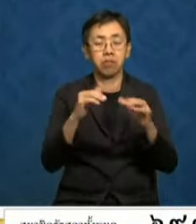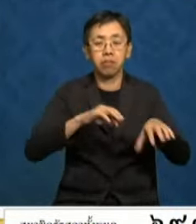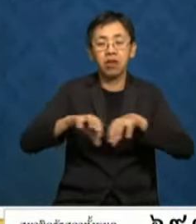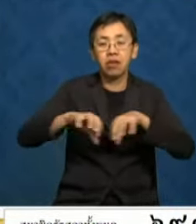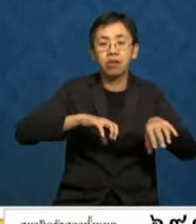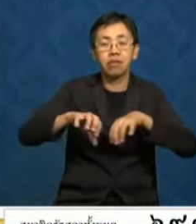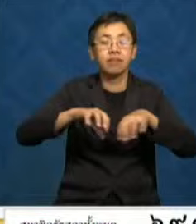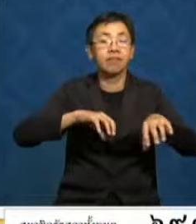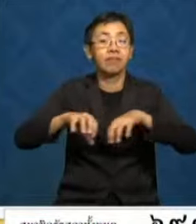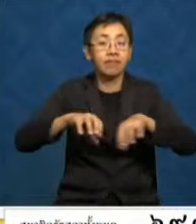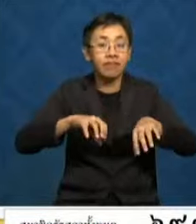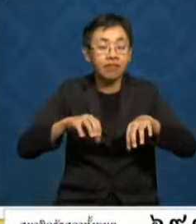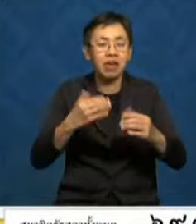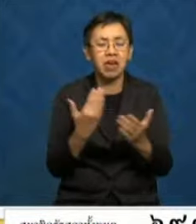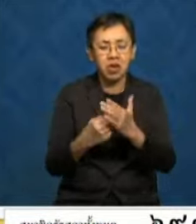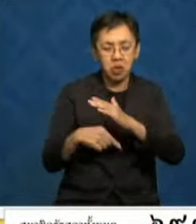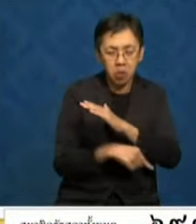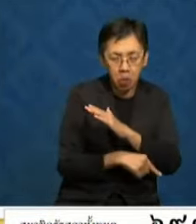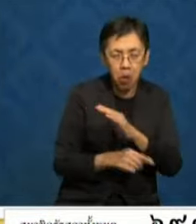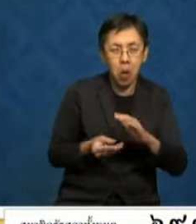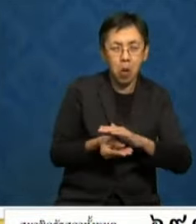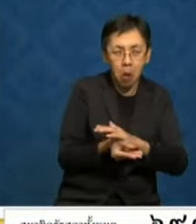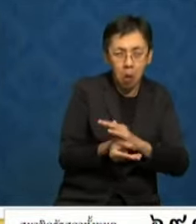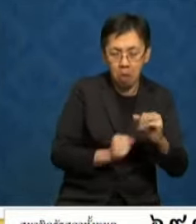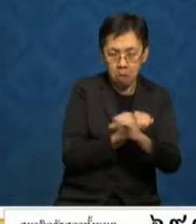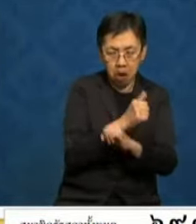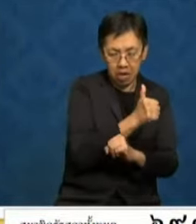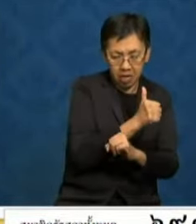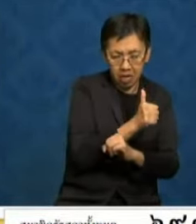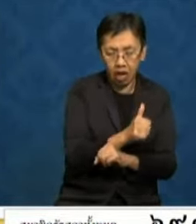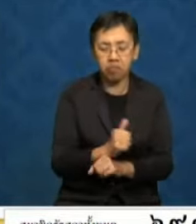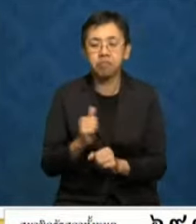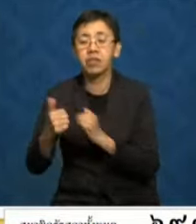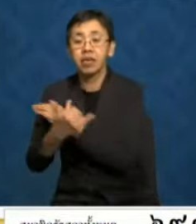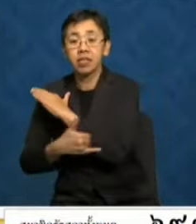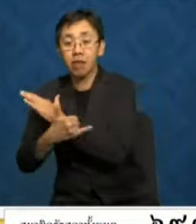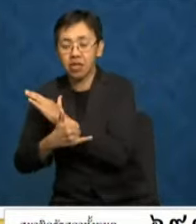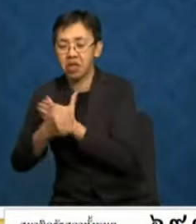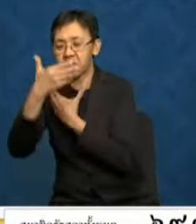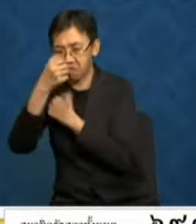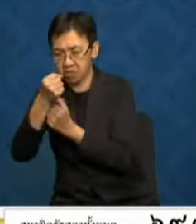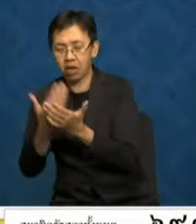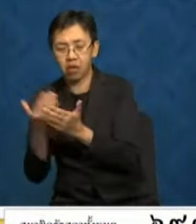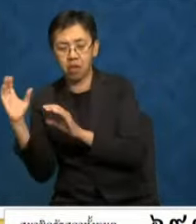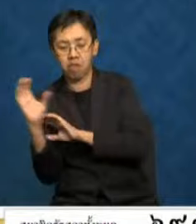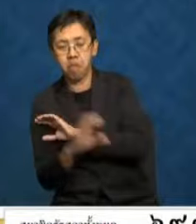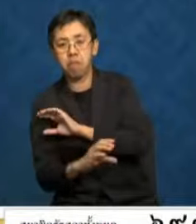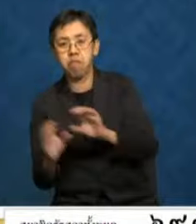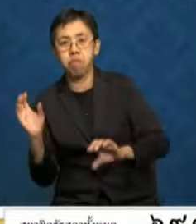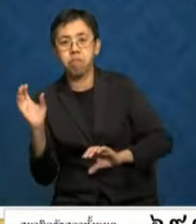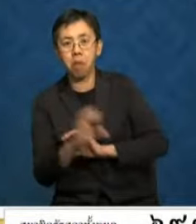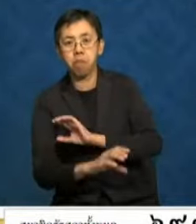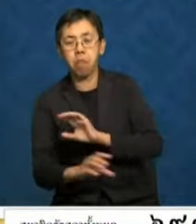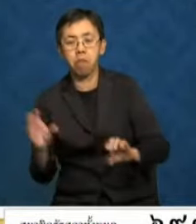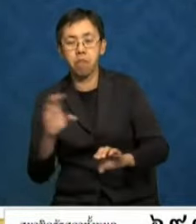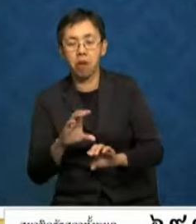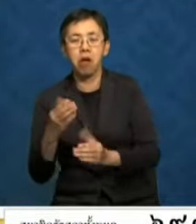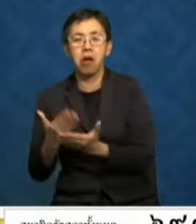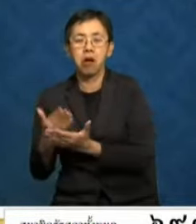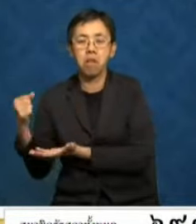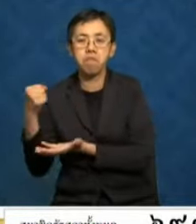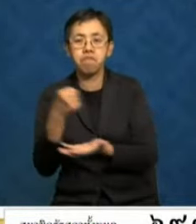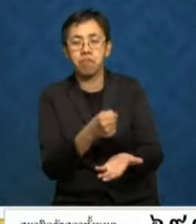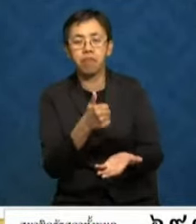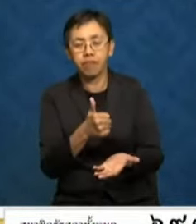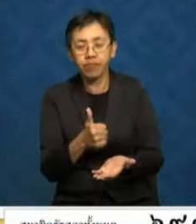จัดการเกี่ยวกับเรื่องคอร์รัปชันจะเพิ่มความน่าสนใจในการลงทุนให้กับประเทศไทยในสายตาของนักลงทุนต่างประเทศ